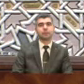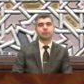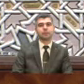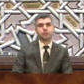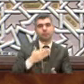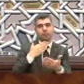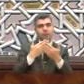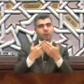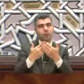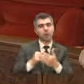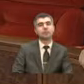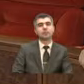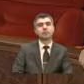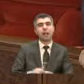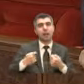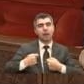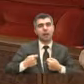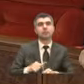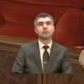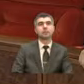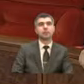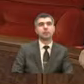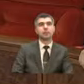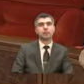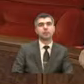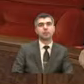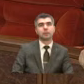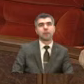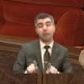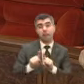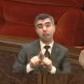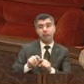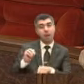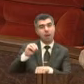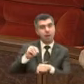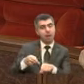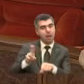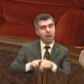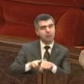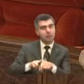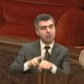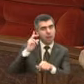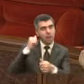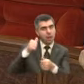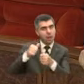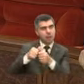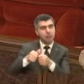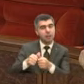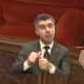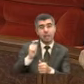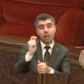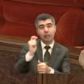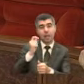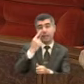شكرا سيد رئيس. سيد نائب، غير كنعاود نذكر بان الجهه ديال طنجة تطوان هي من بين الجهات